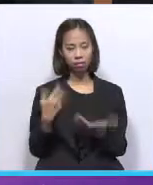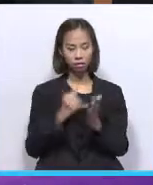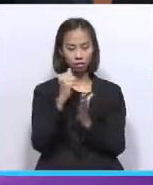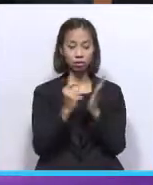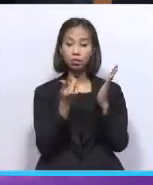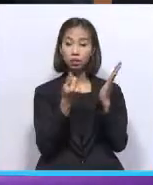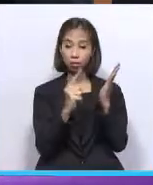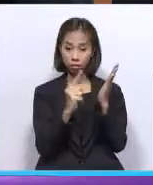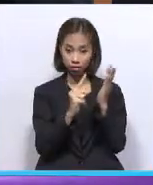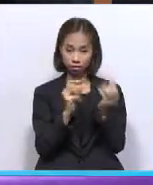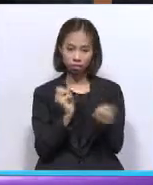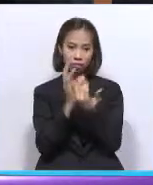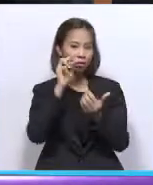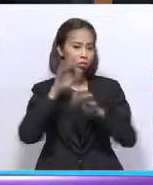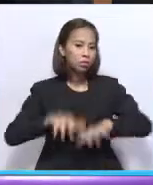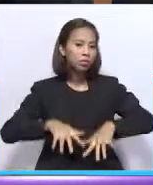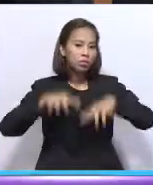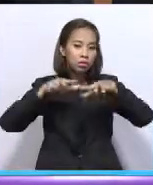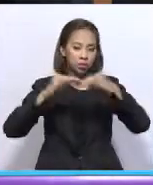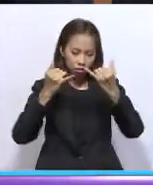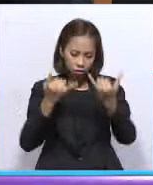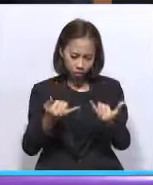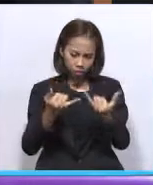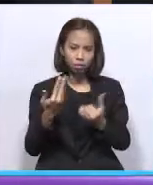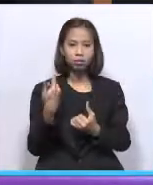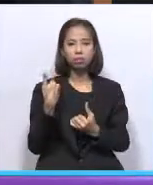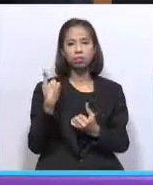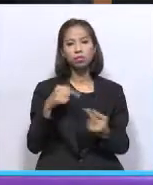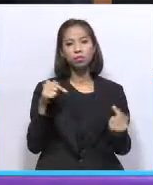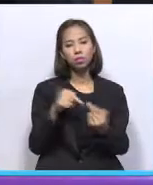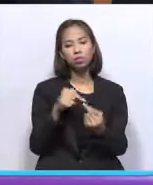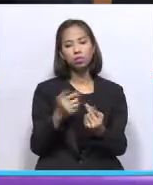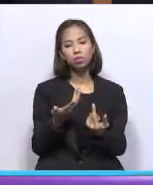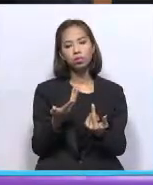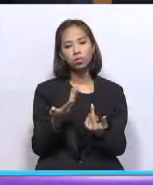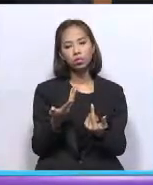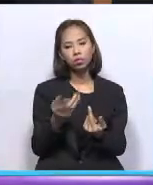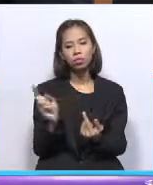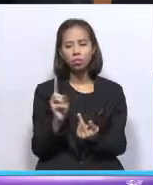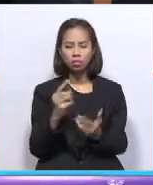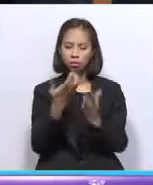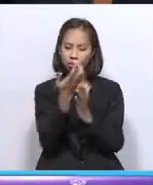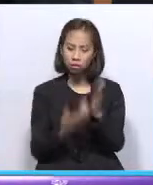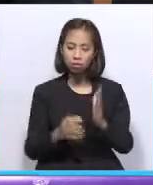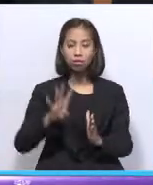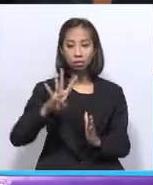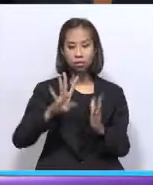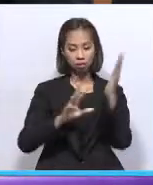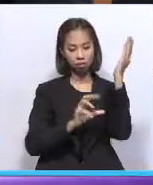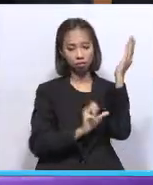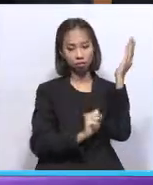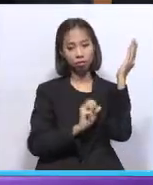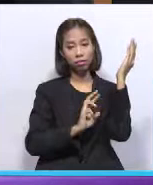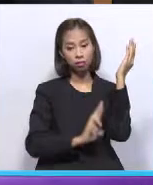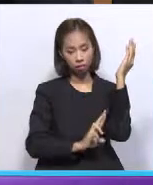ดเนี่ยนะครับวันนี้ยังมีสถานการณ์หรือโรคภัยนะถ้าของกรมป้องกันเนี่ยก็คือมีอยู่4จังหวัดคือจังหวัดสุราษฎร์ธ